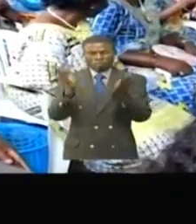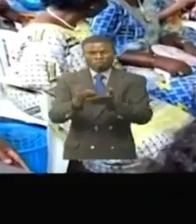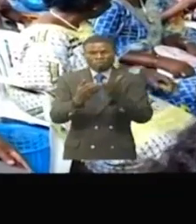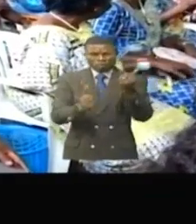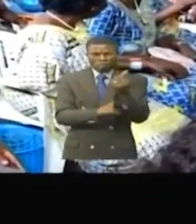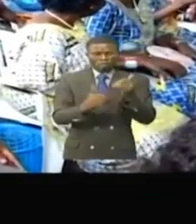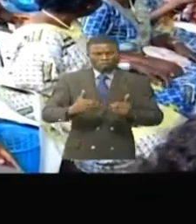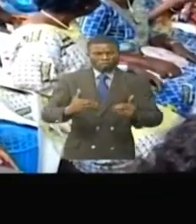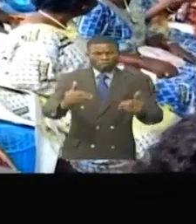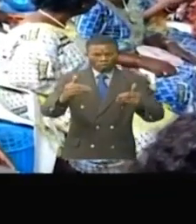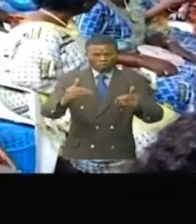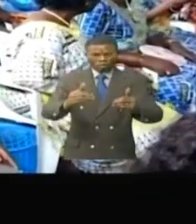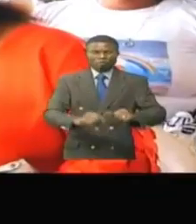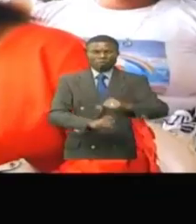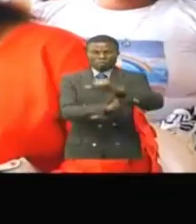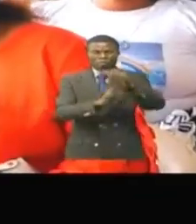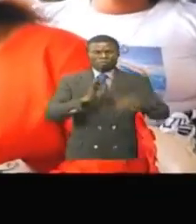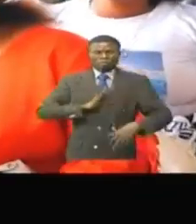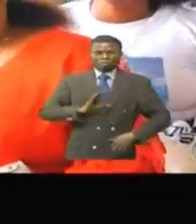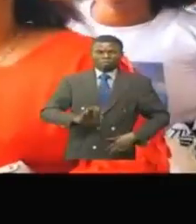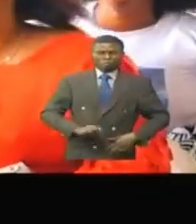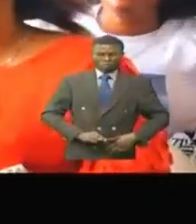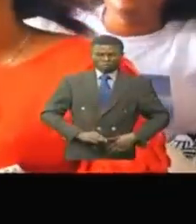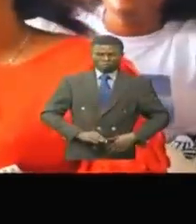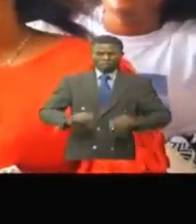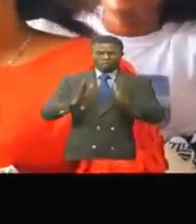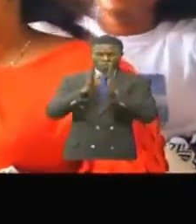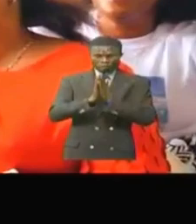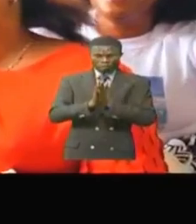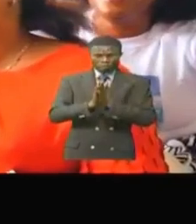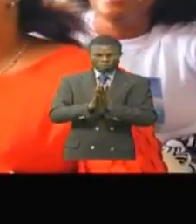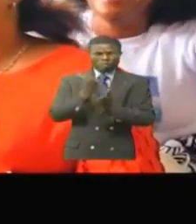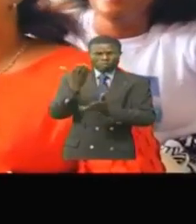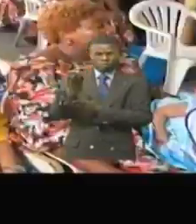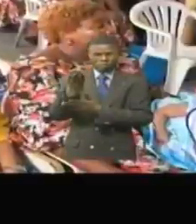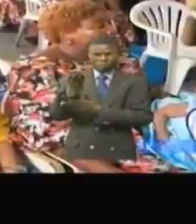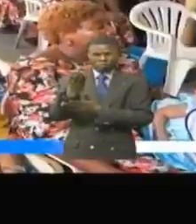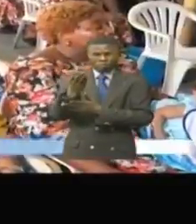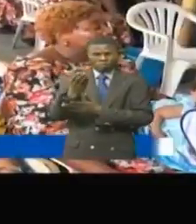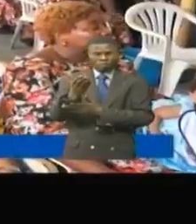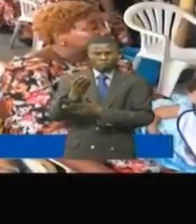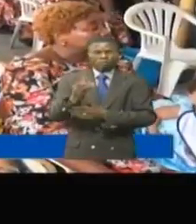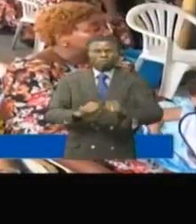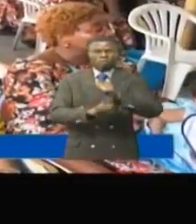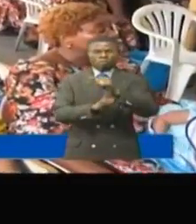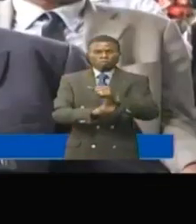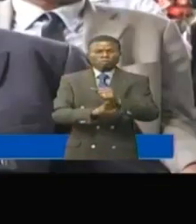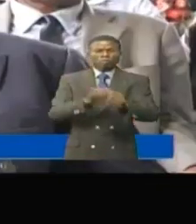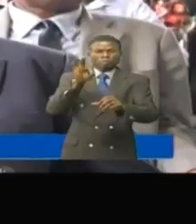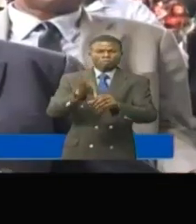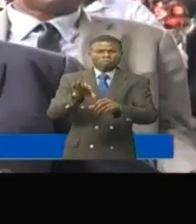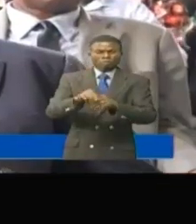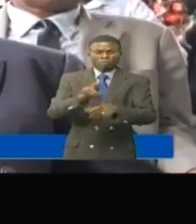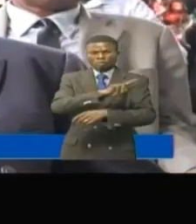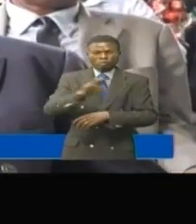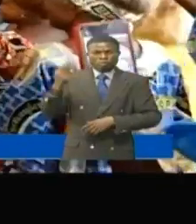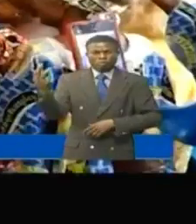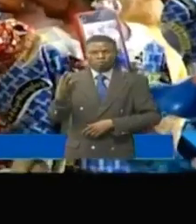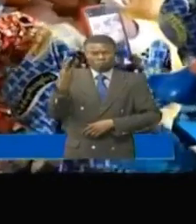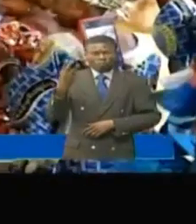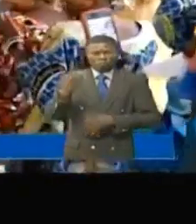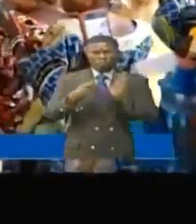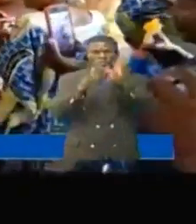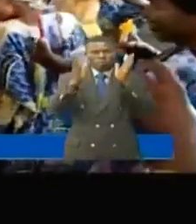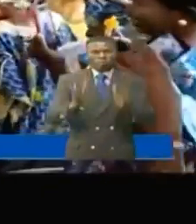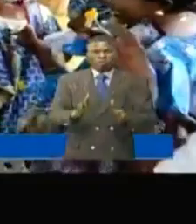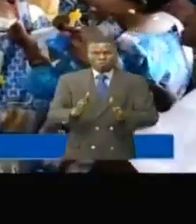de continuer à porter les chefs de l'État dans leurs prières avant de leur demander de soutenir Fatih en 2023 et les représentants de l'UDPS